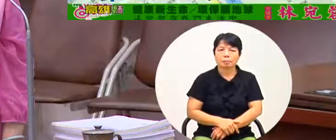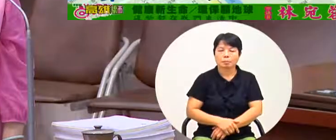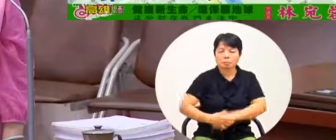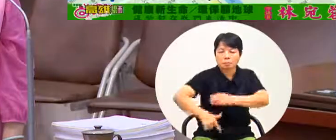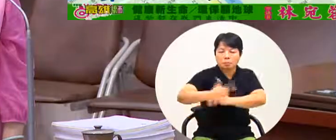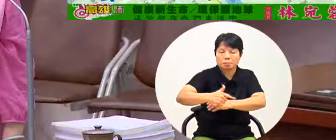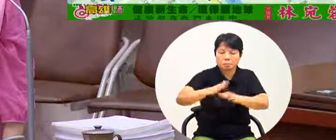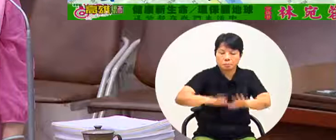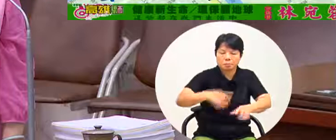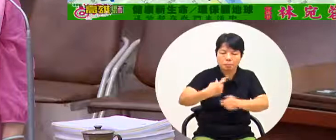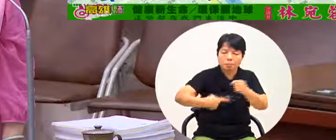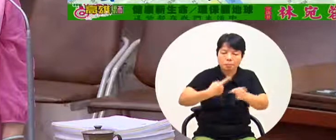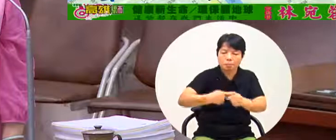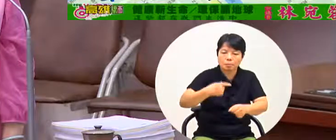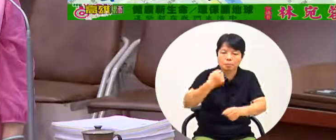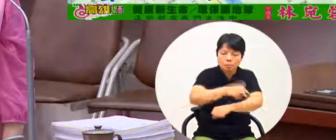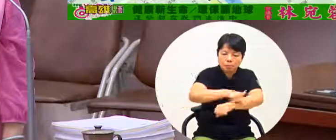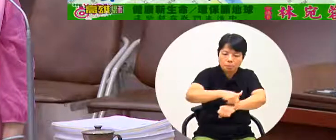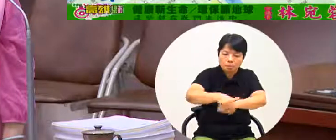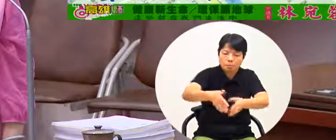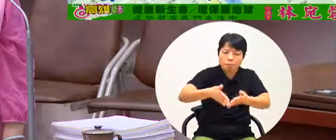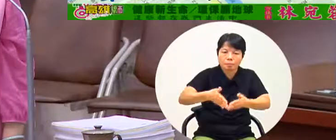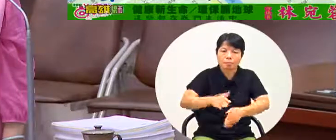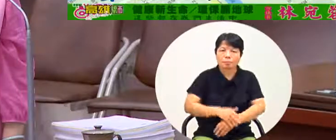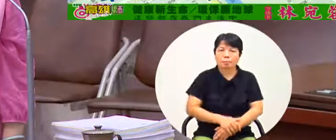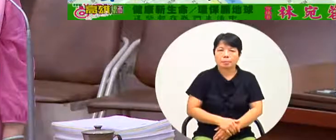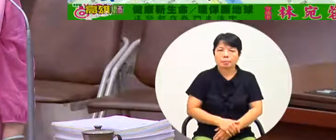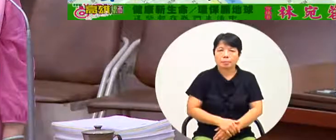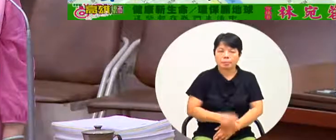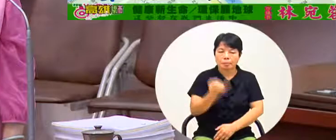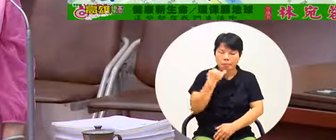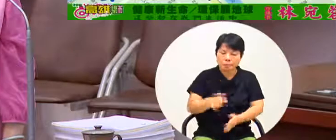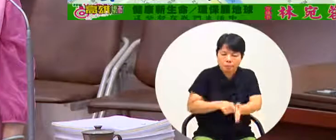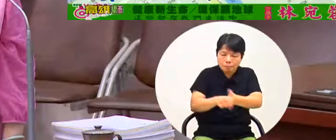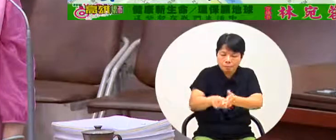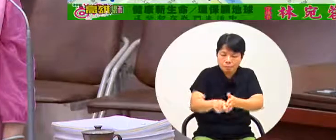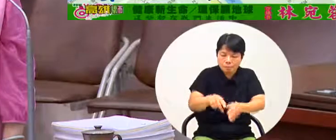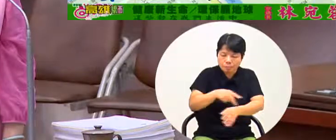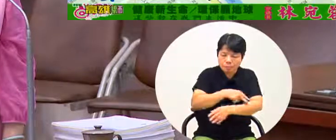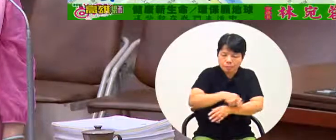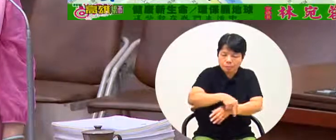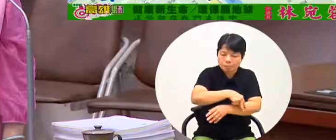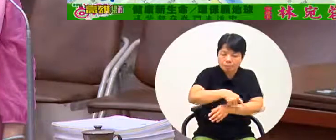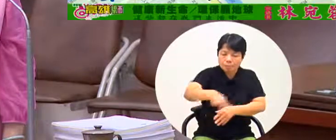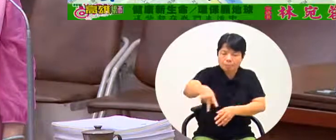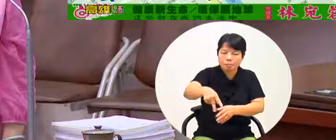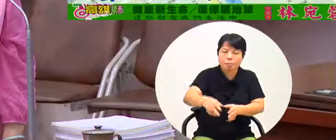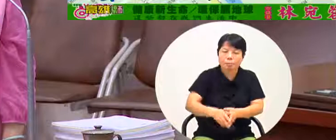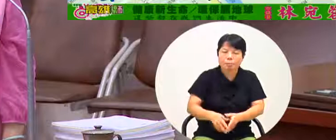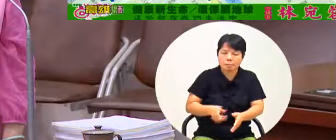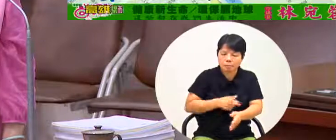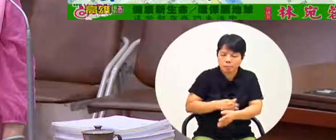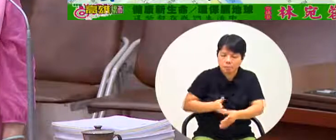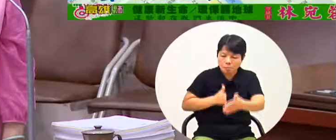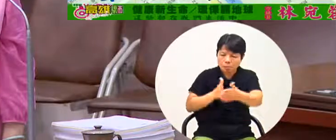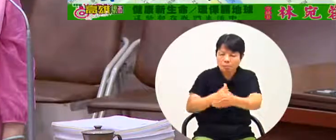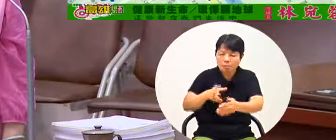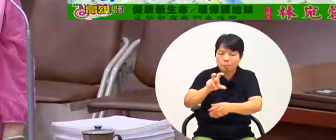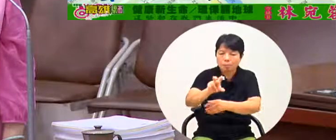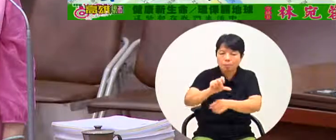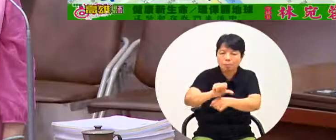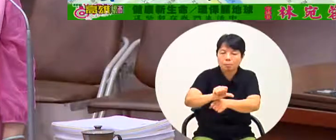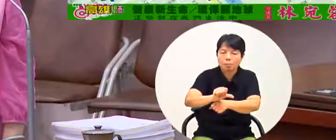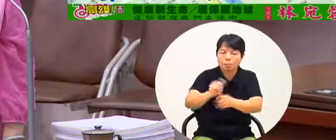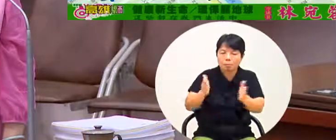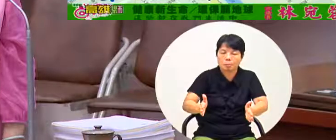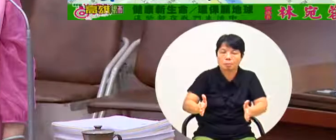划，哈、啊，它可以直通啊。七十五期的从化凯福街，哈、哦、啊，这个